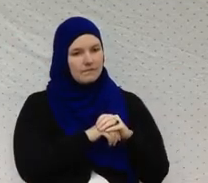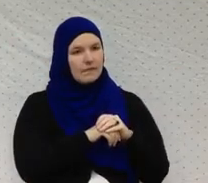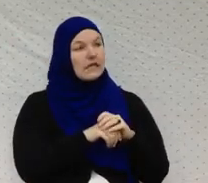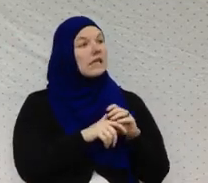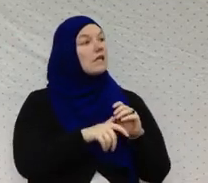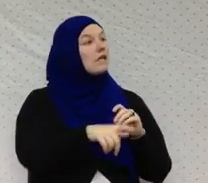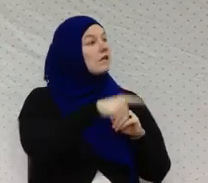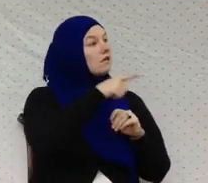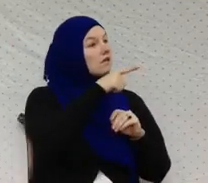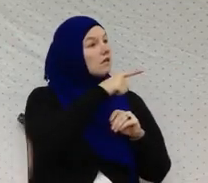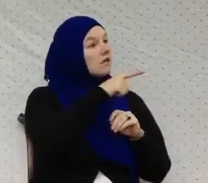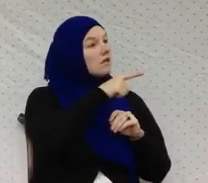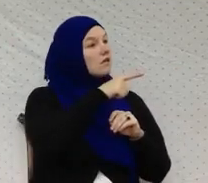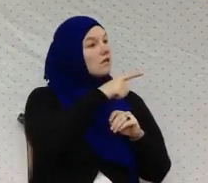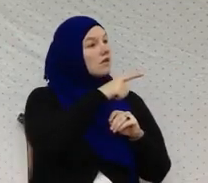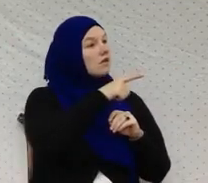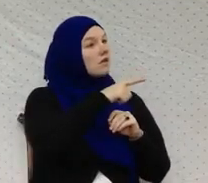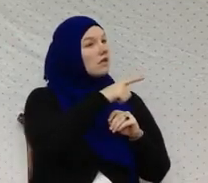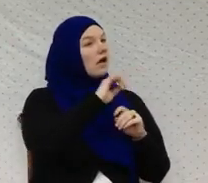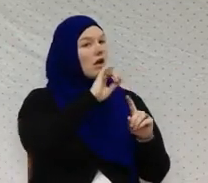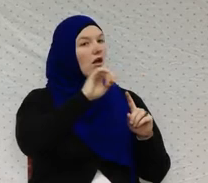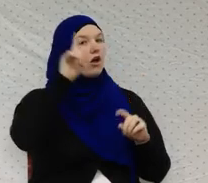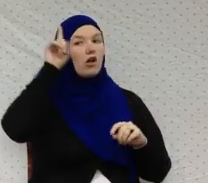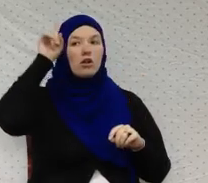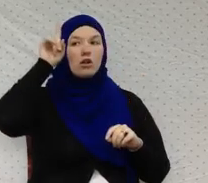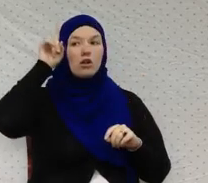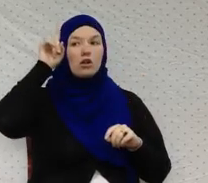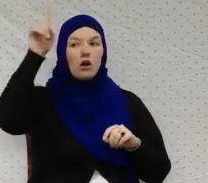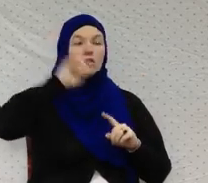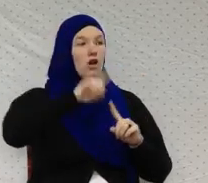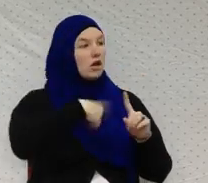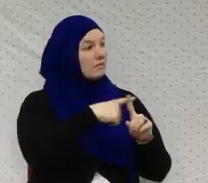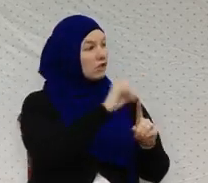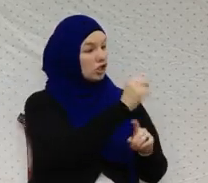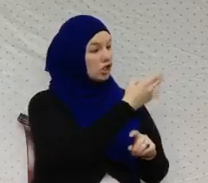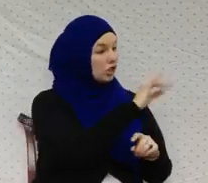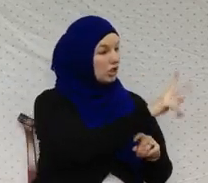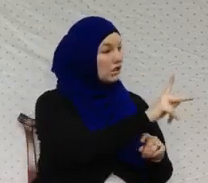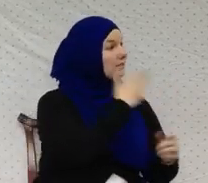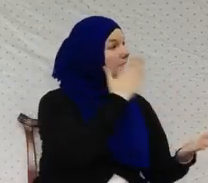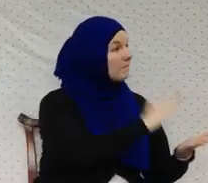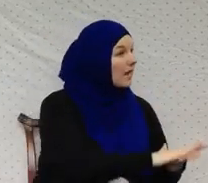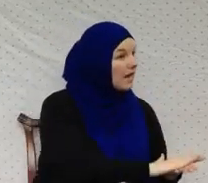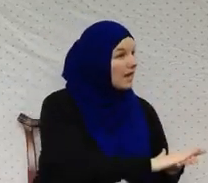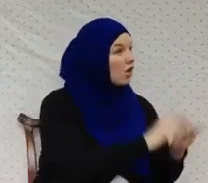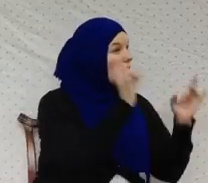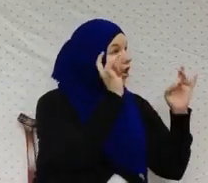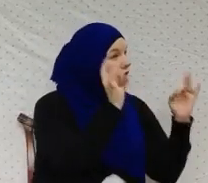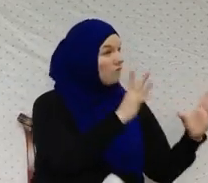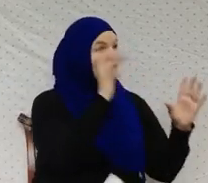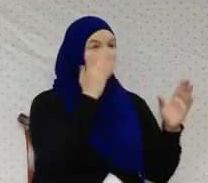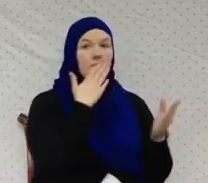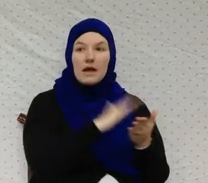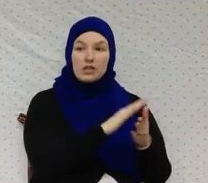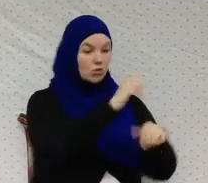تُشْرِكُوا بِهِ شَيْئًا, He is not talking only about worshipping a stone as shirk. He's